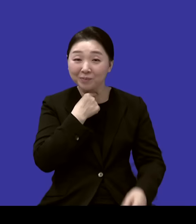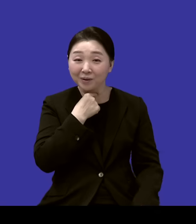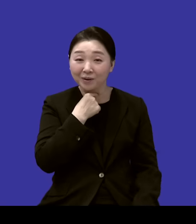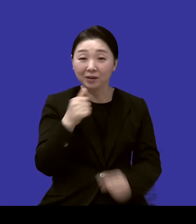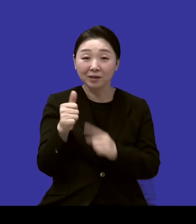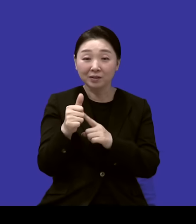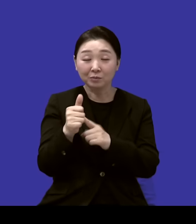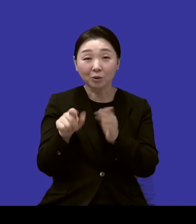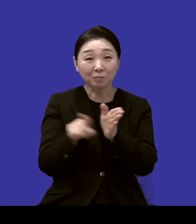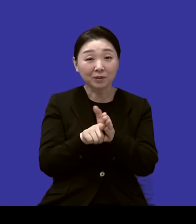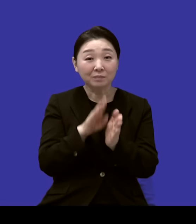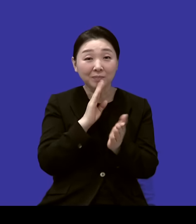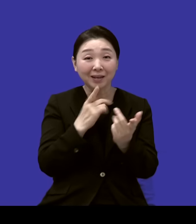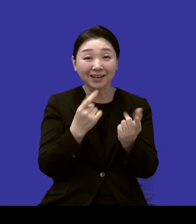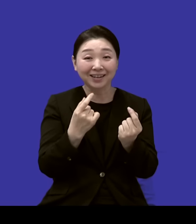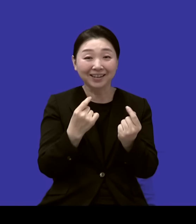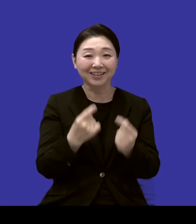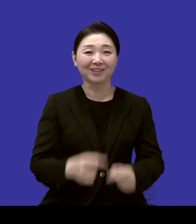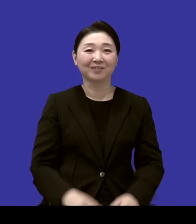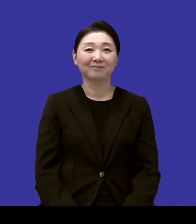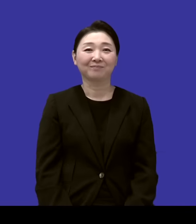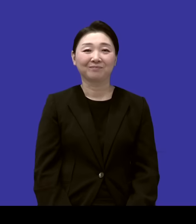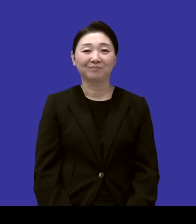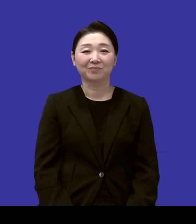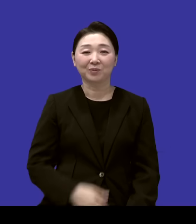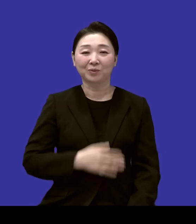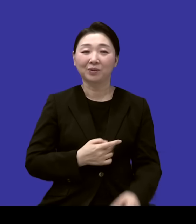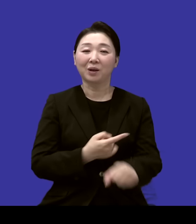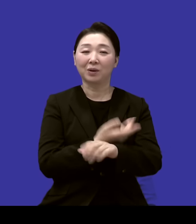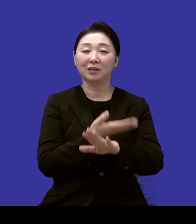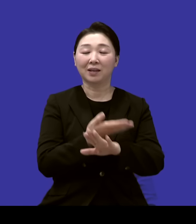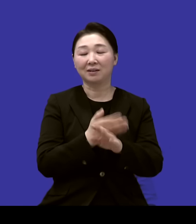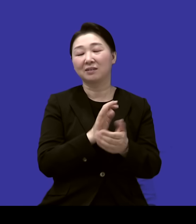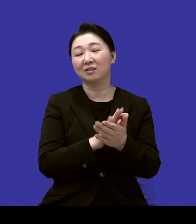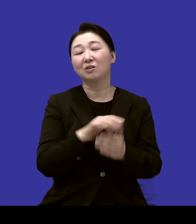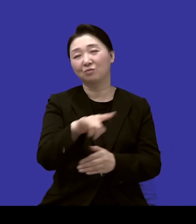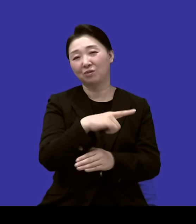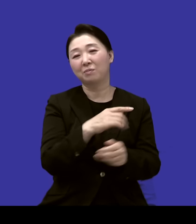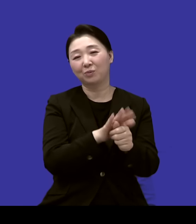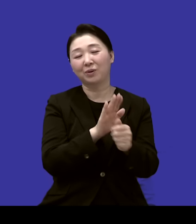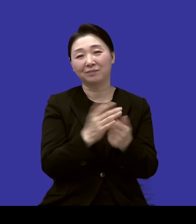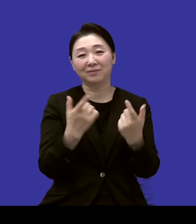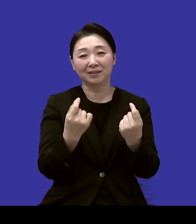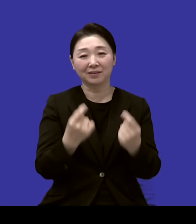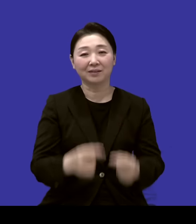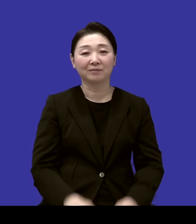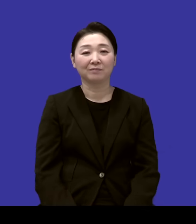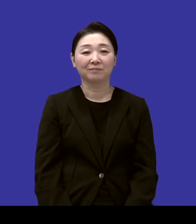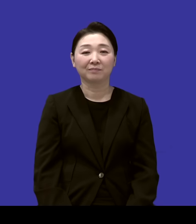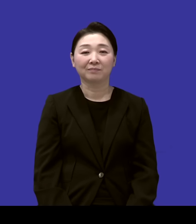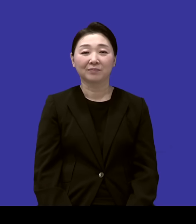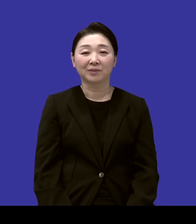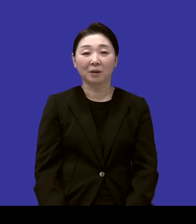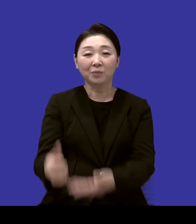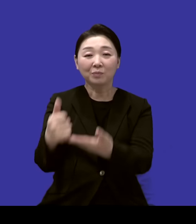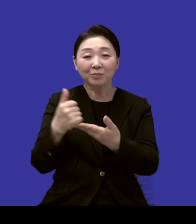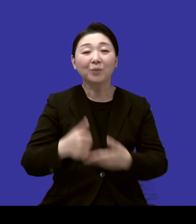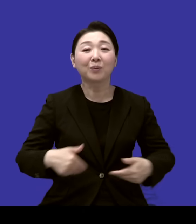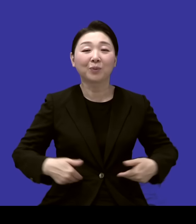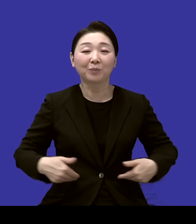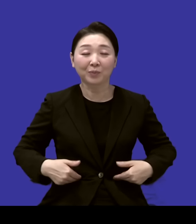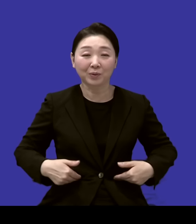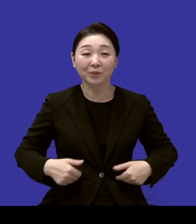지금 신앙인이시고 아, 네, 교회에서 신앙이시고 생각하셨으니까. 또 저 말고도 많은 친구들을 아, 막 그래요? 그랬을 것 부르시더라고요. 같아서 와. 우리 한번 모셔야 되는 거 아닙니까?